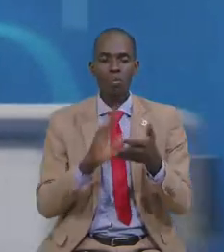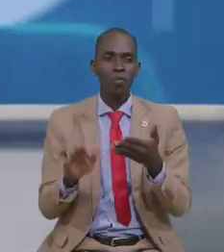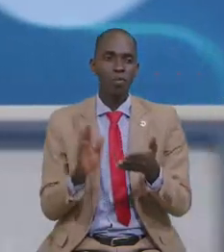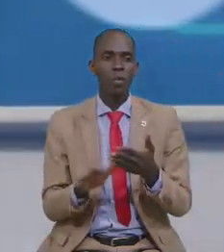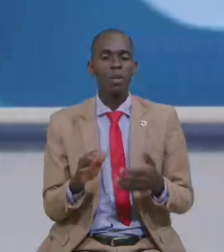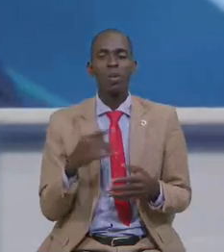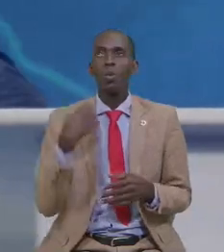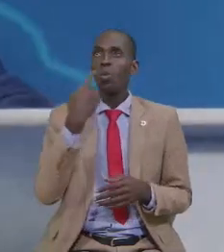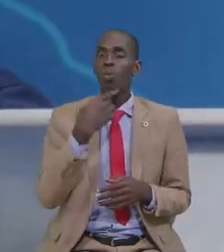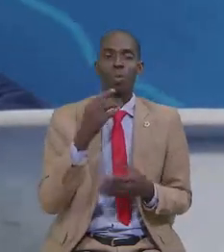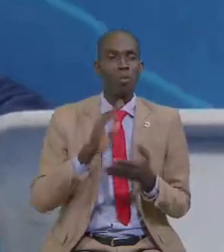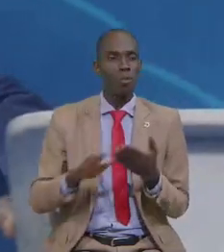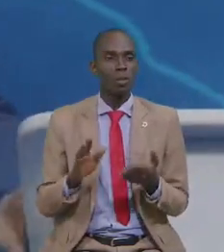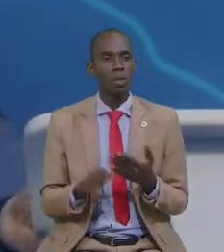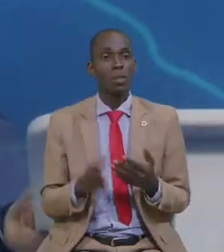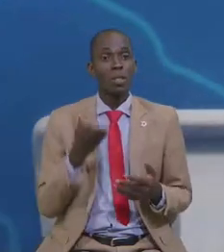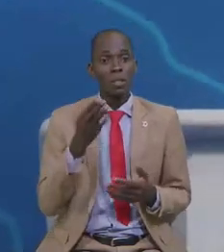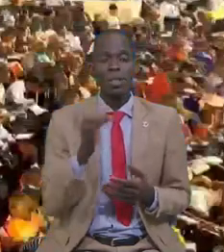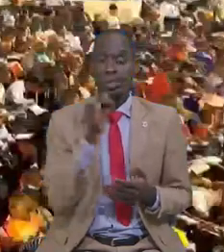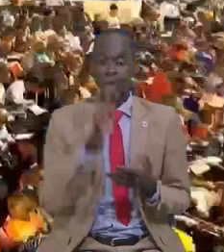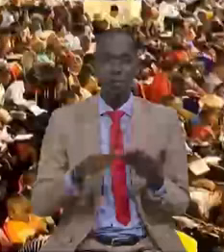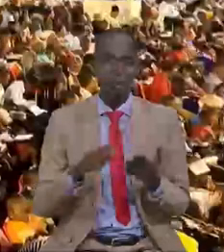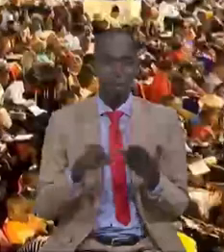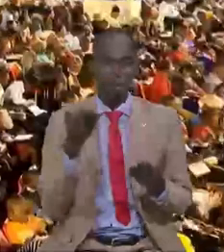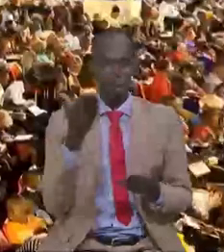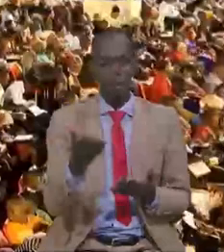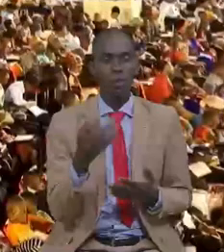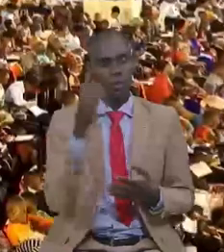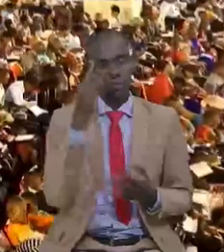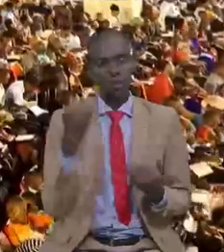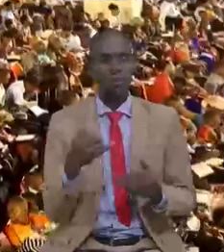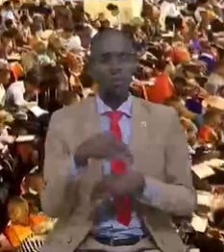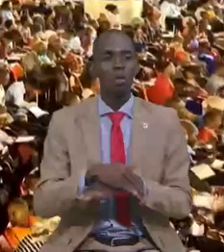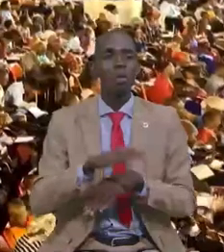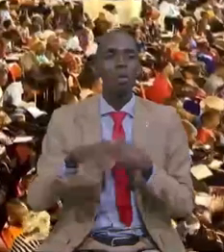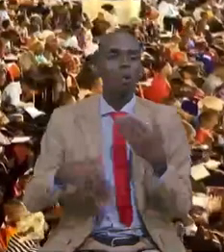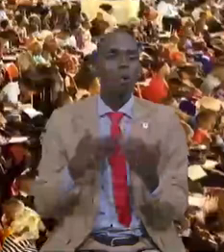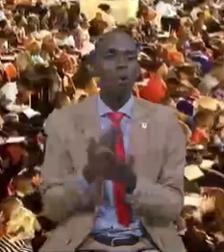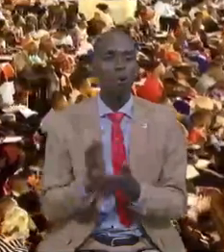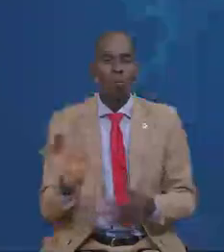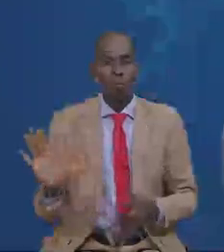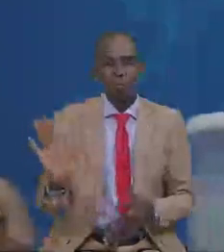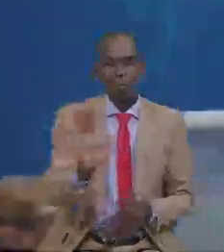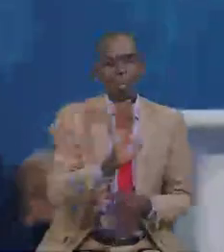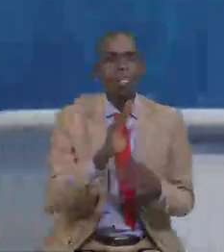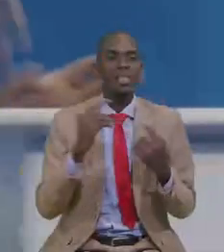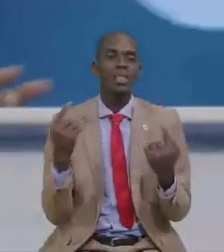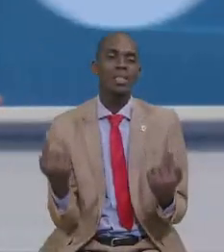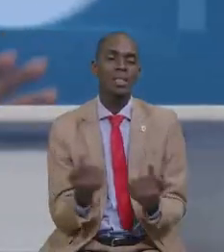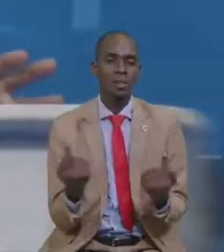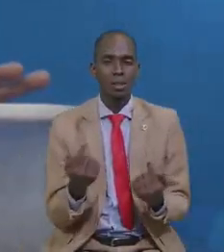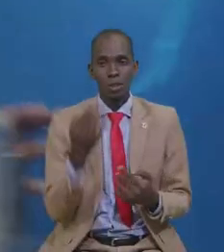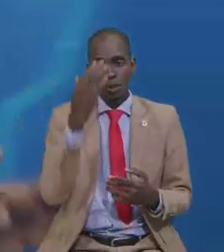Verset 3, c'est lui qui pardonne. Il y a le pardon ici ce soir, qui pardonne toutes tes